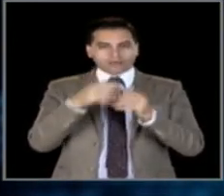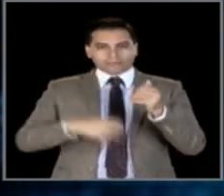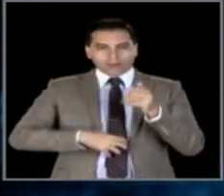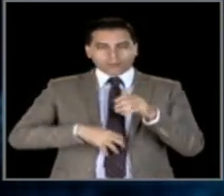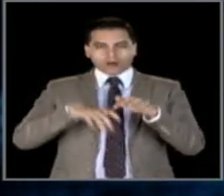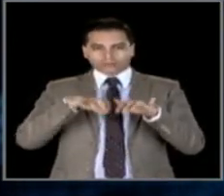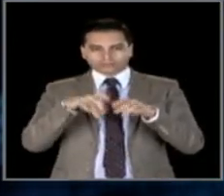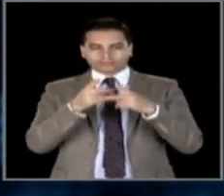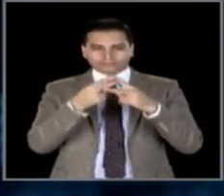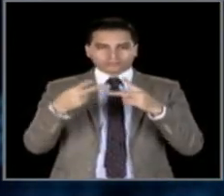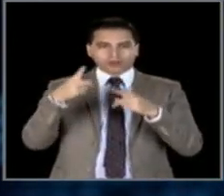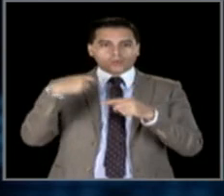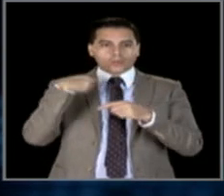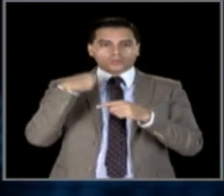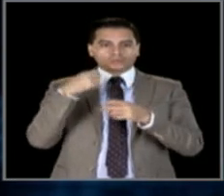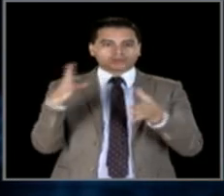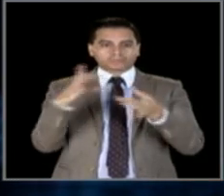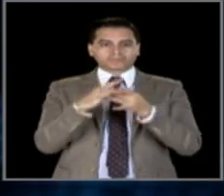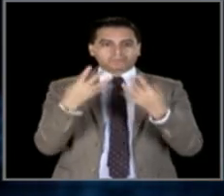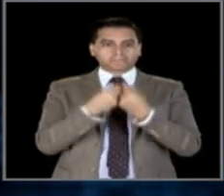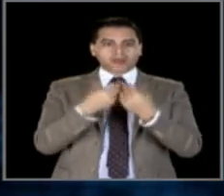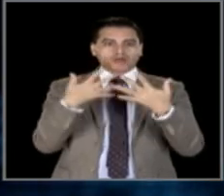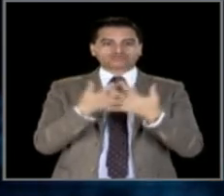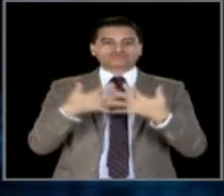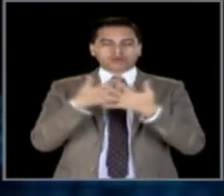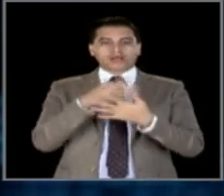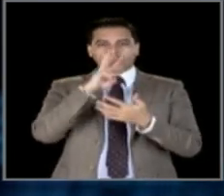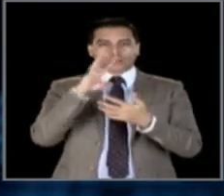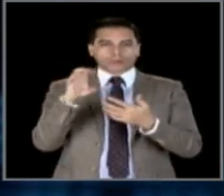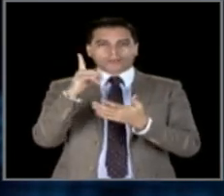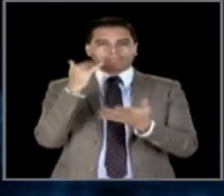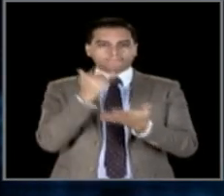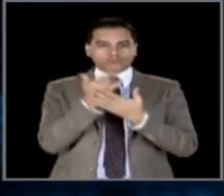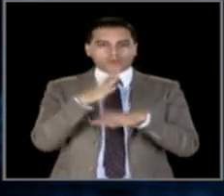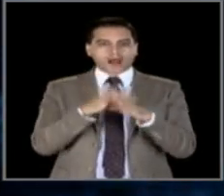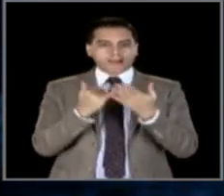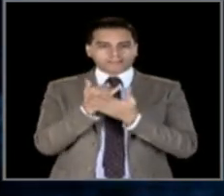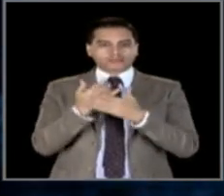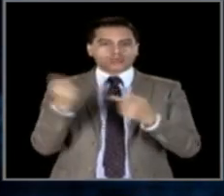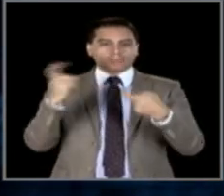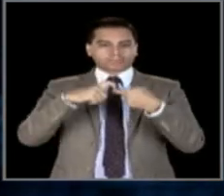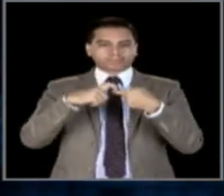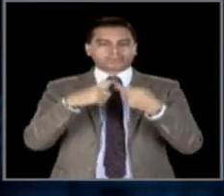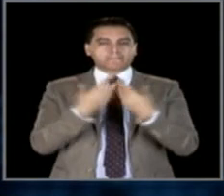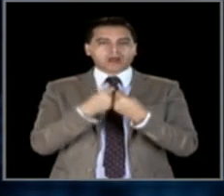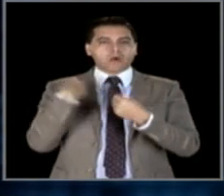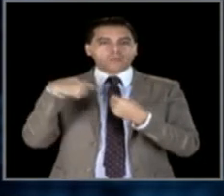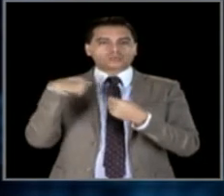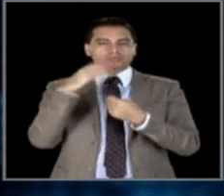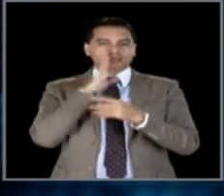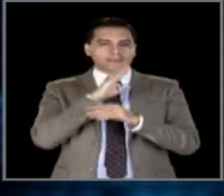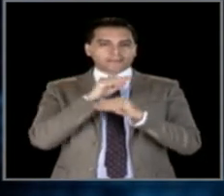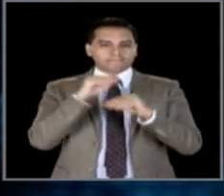المعلومات تحت إدارة وتشغيل الشركة المصرية للاتصالات وي، وبالتعاون مع وزارة التربية